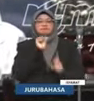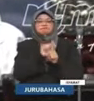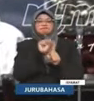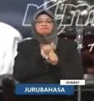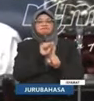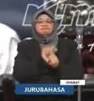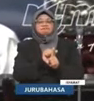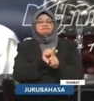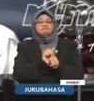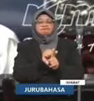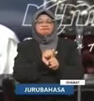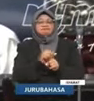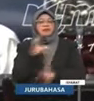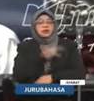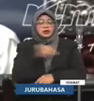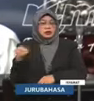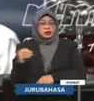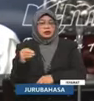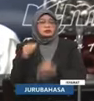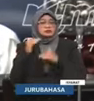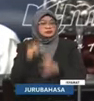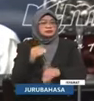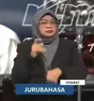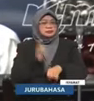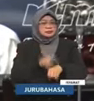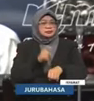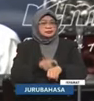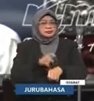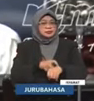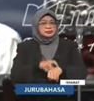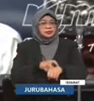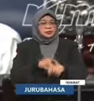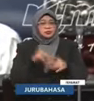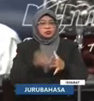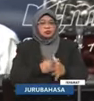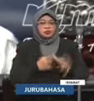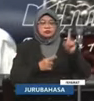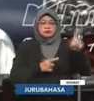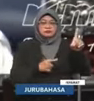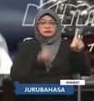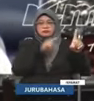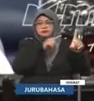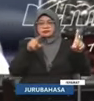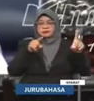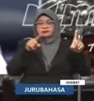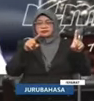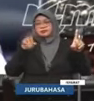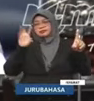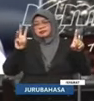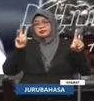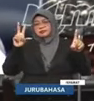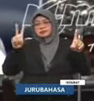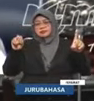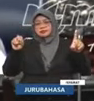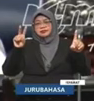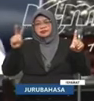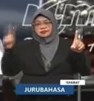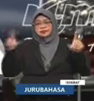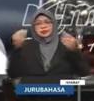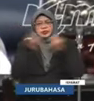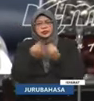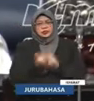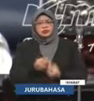penipuan sepanjang tempo Januari hingga Juni Tahun 2022